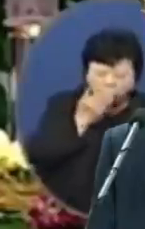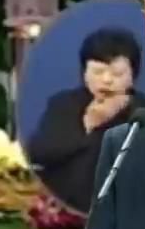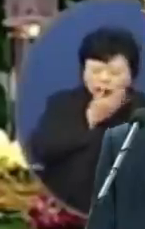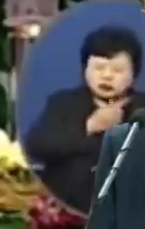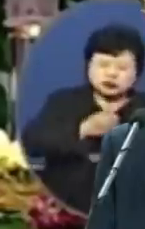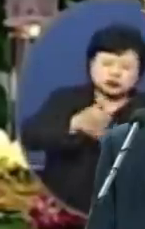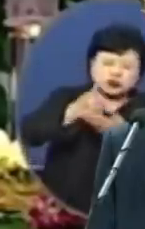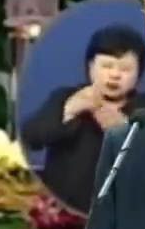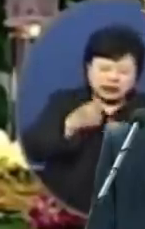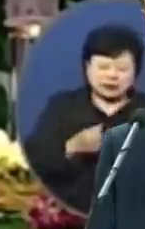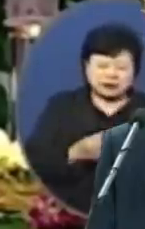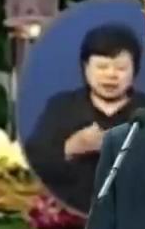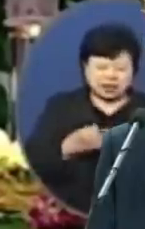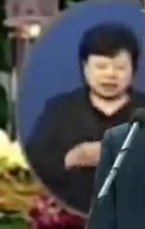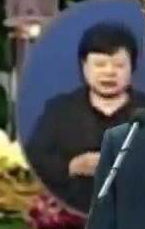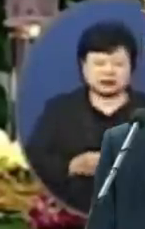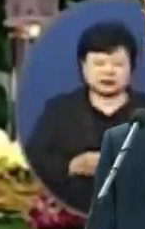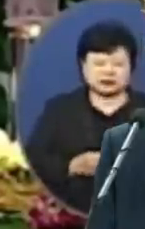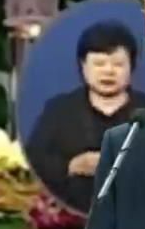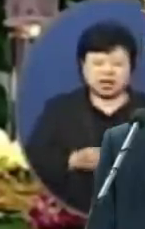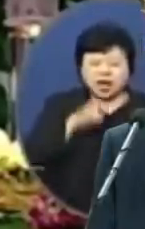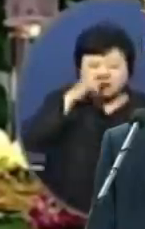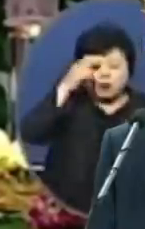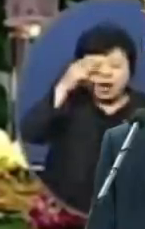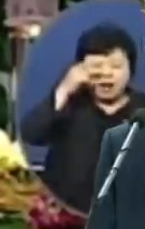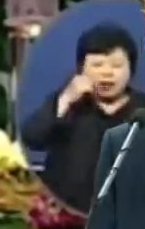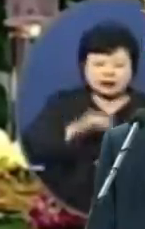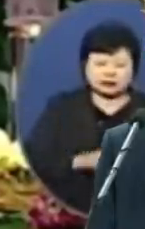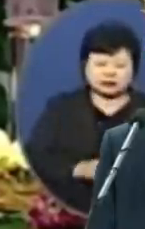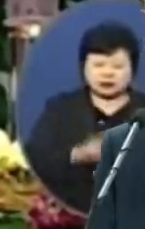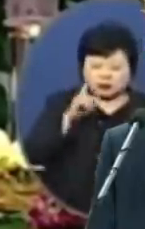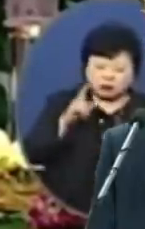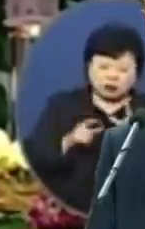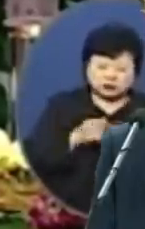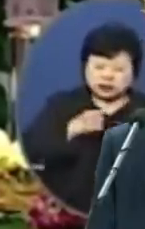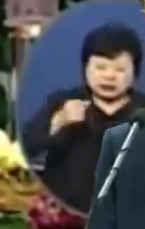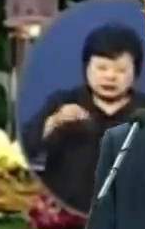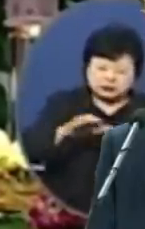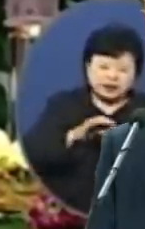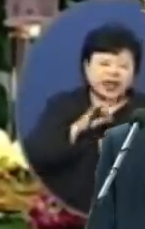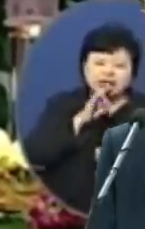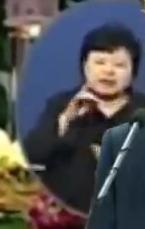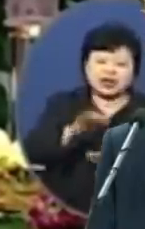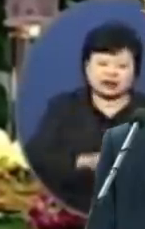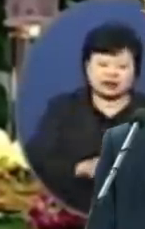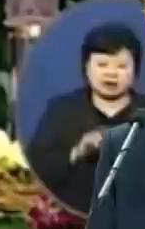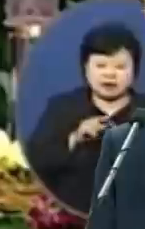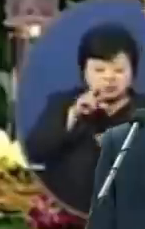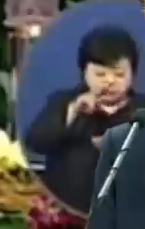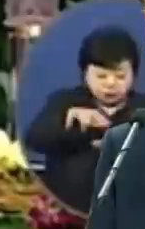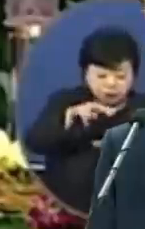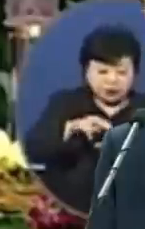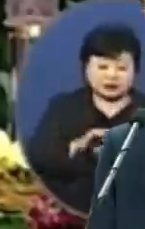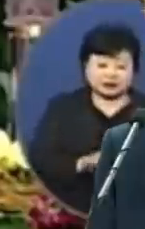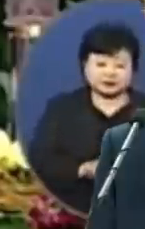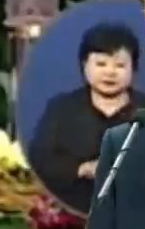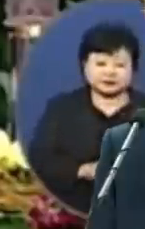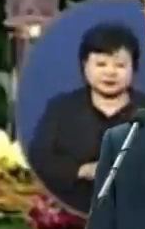존경스러운 사람이다. 그렇게 교만한 태도를 취하면 안 되는 것입니다. 성경에 보면은 한